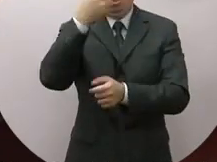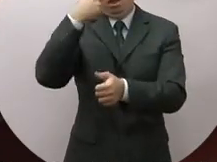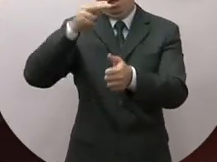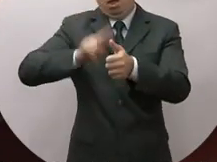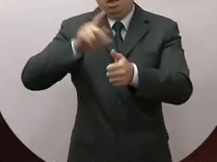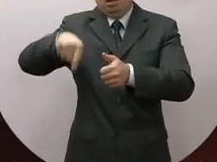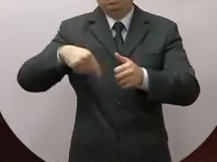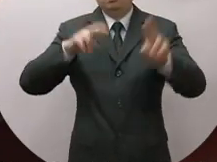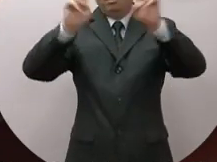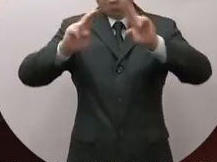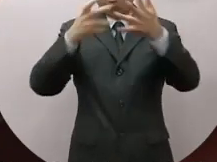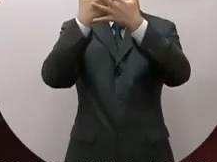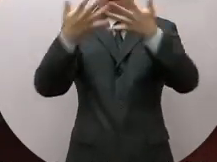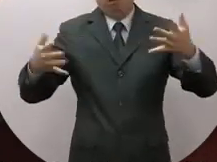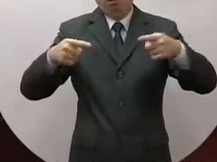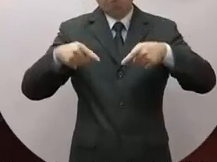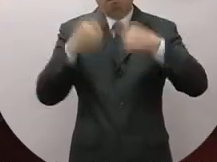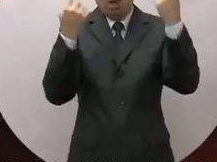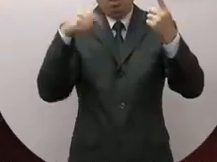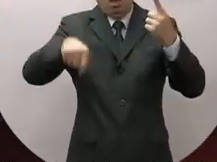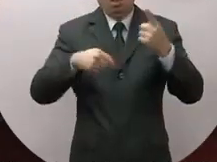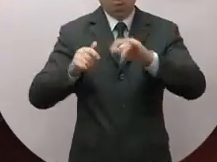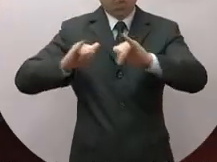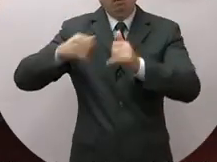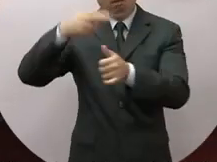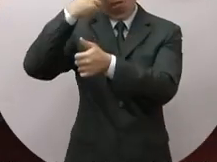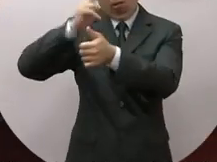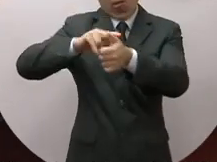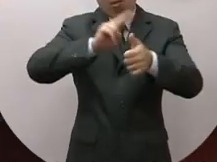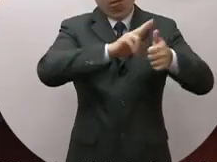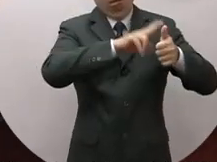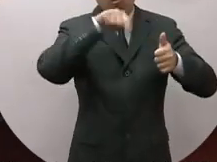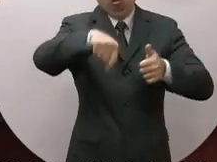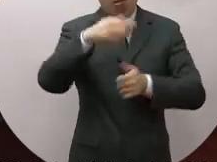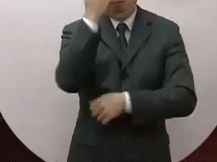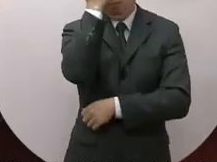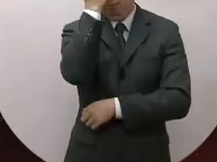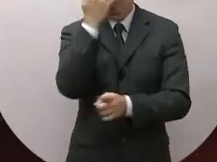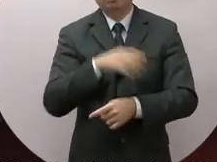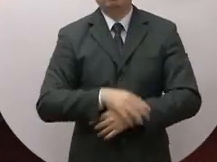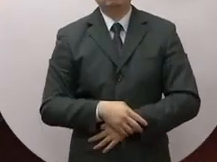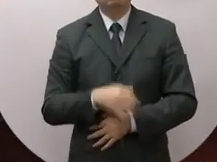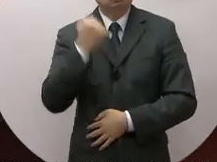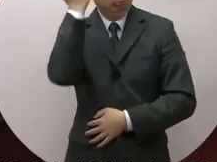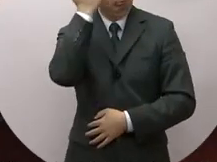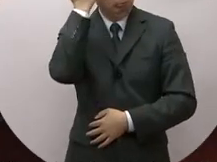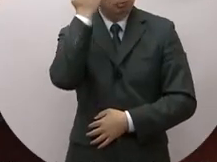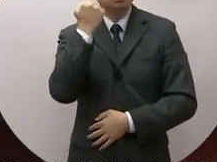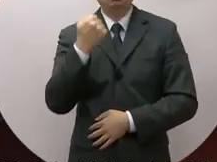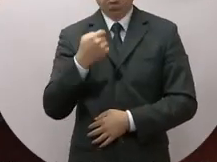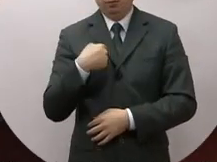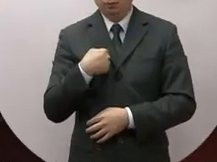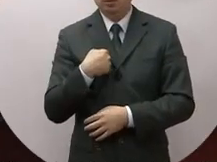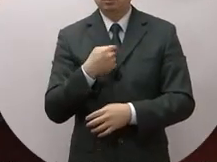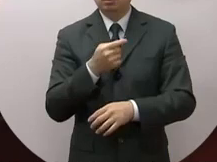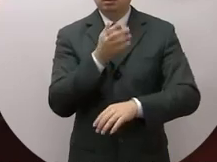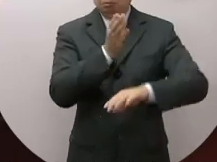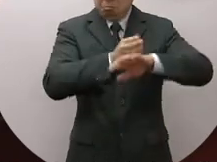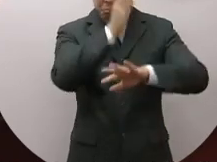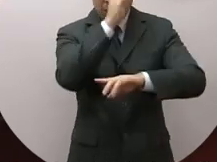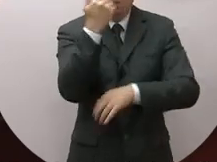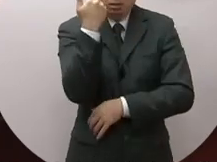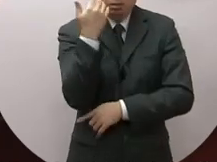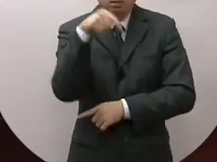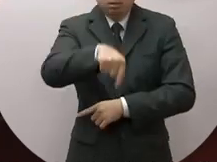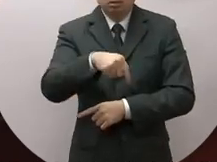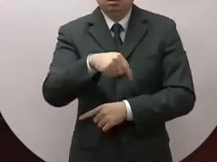全台大停电，民众苦不堪言。尽管如此，我仍然要向我们第一线的工程人员为了